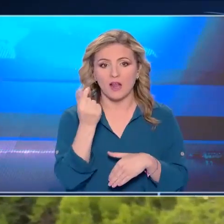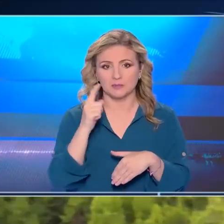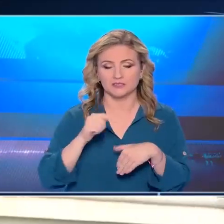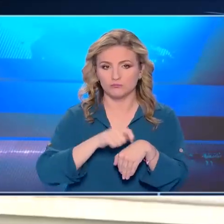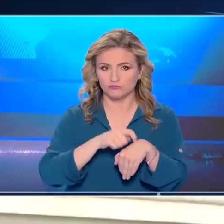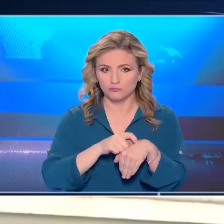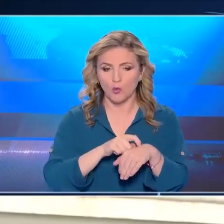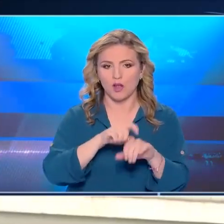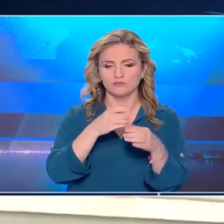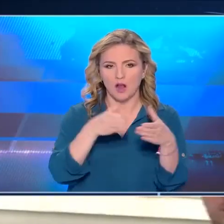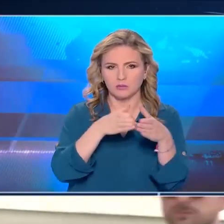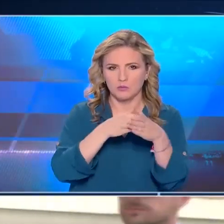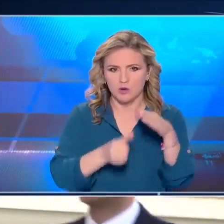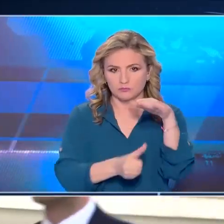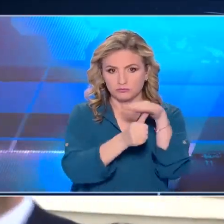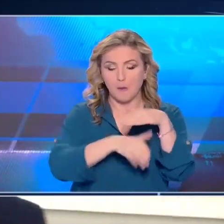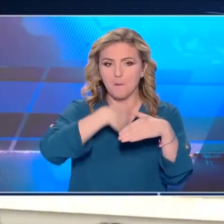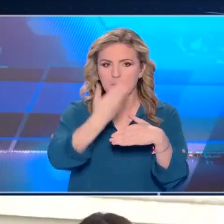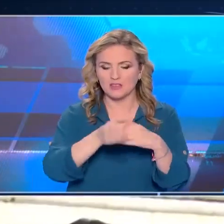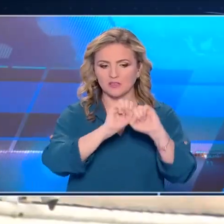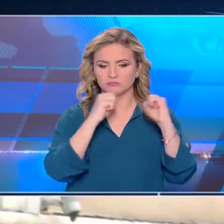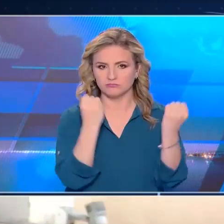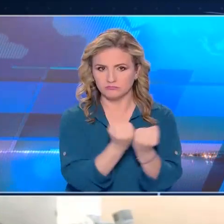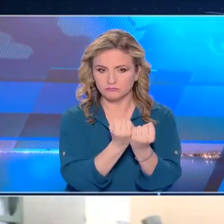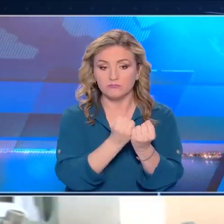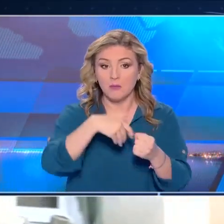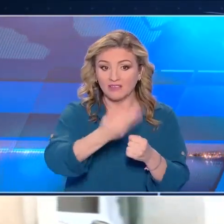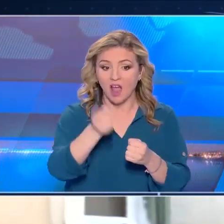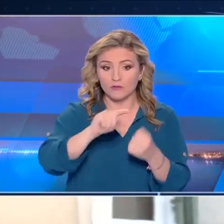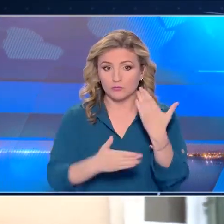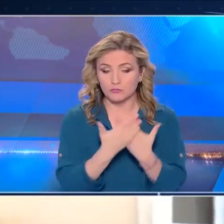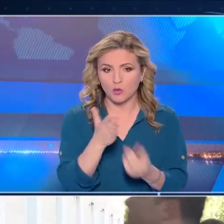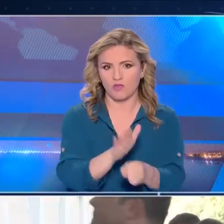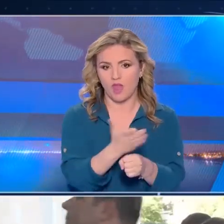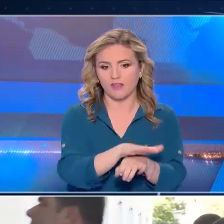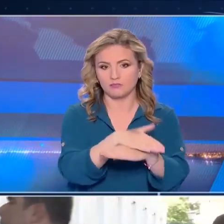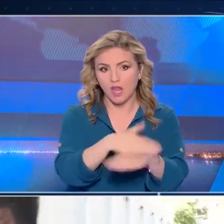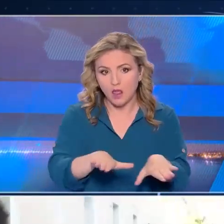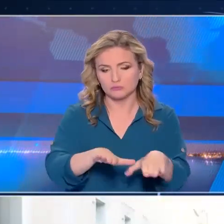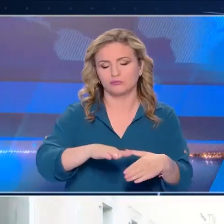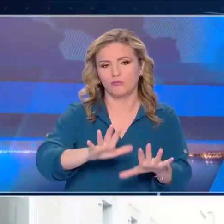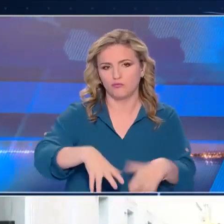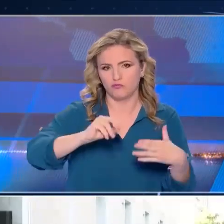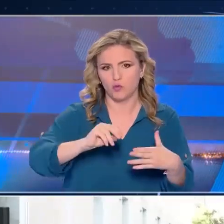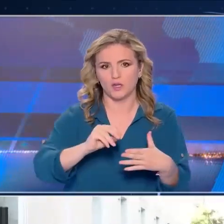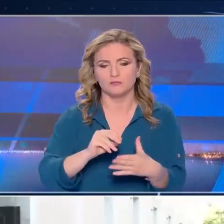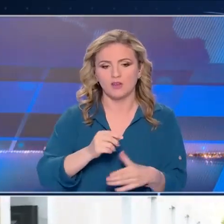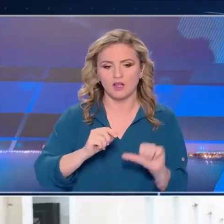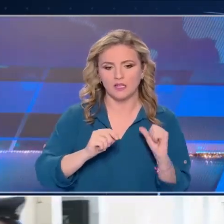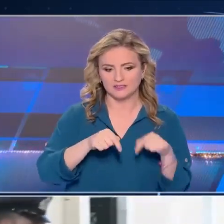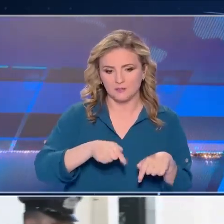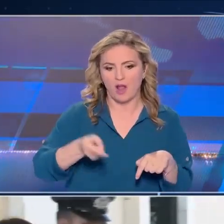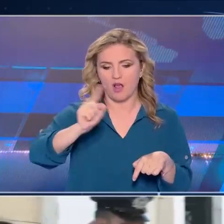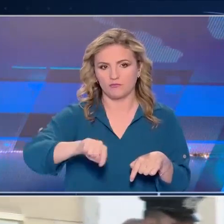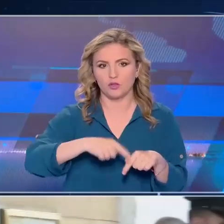10.30 και ακολούθως μετά από αυτή τη συνεδρίαση η Βουλή θα διαλυθεί και θα περιμένουμε εδώ στο περιστήλιο της Βουλής το Φρούραρχο